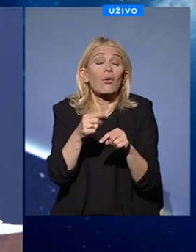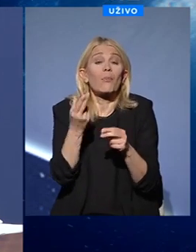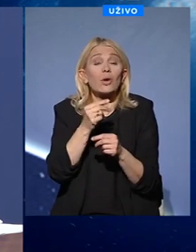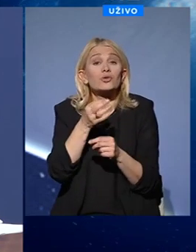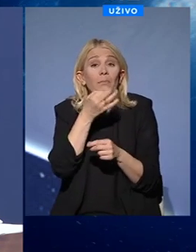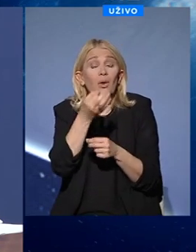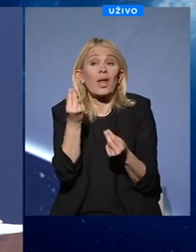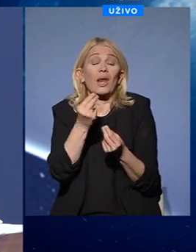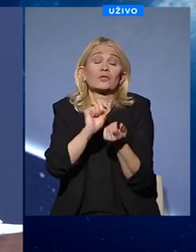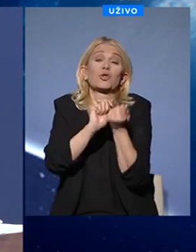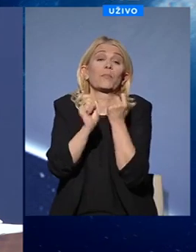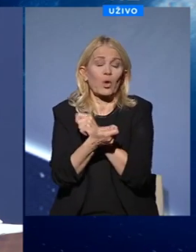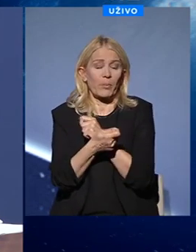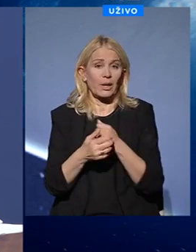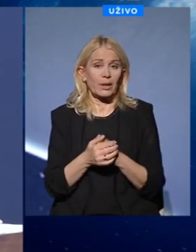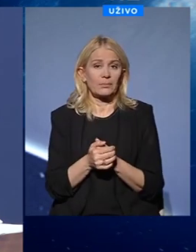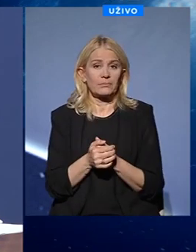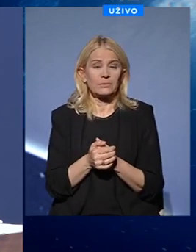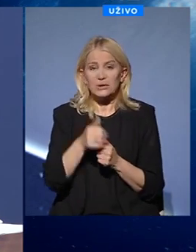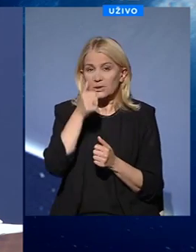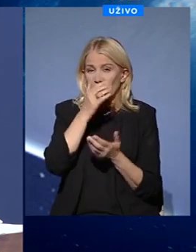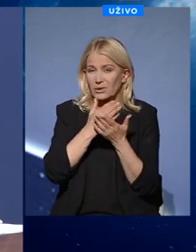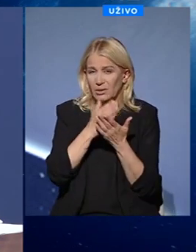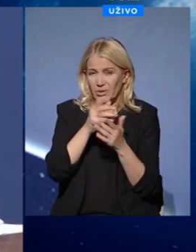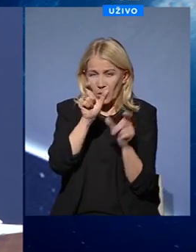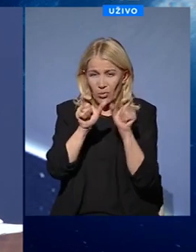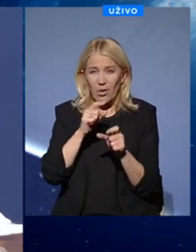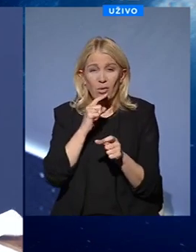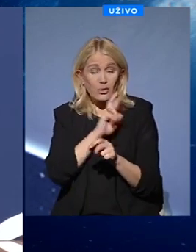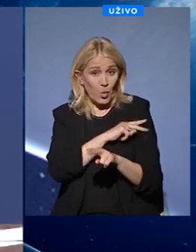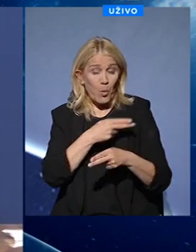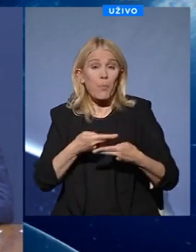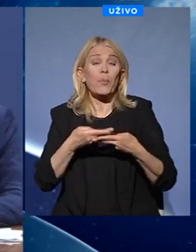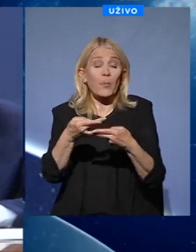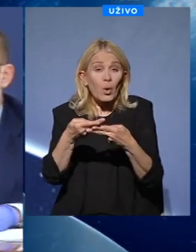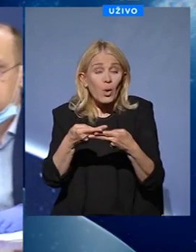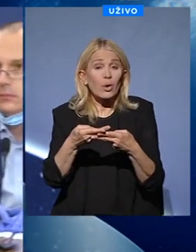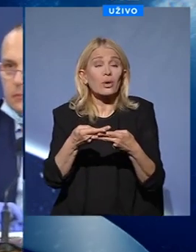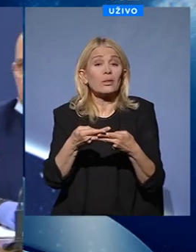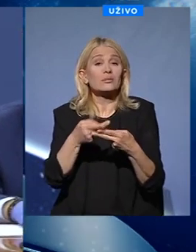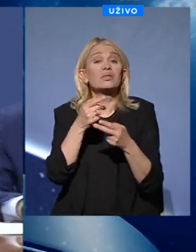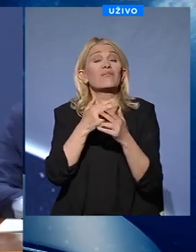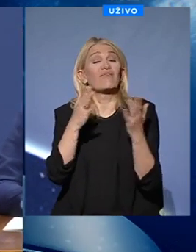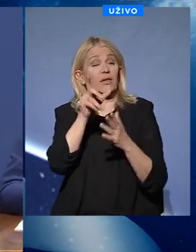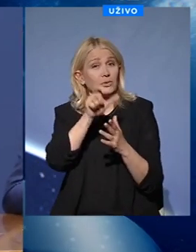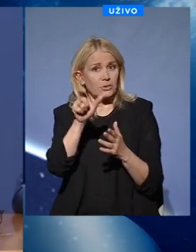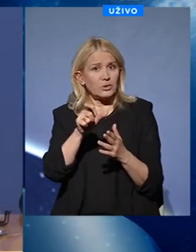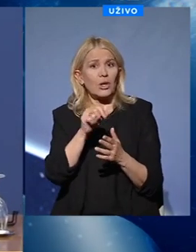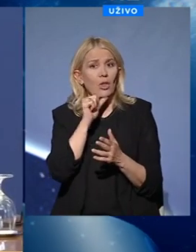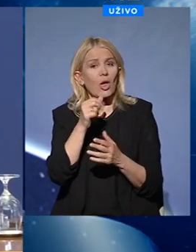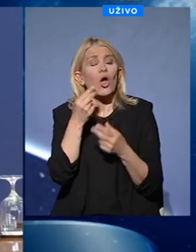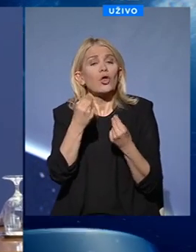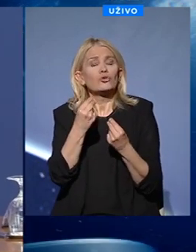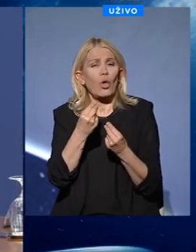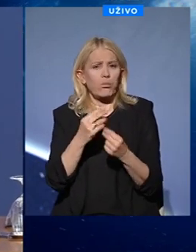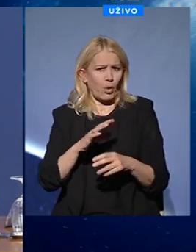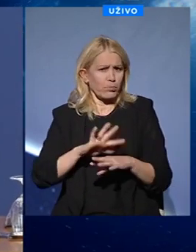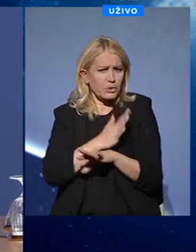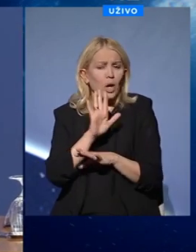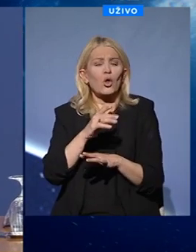nešto promeniti? Pa što se tiče pacijenata koji su hospitalizovani, većina njih je u dobrom opštem stanju i